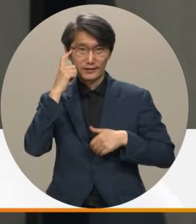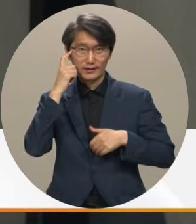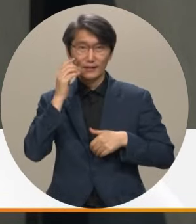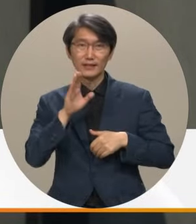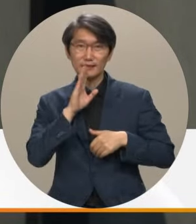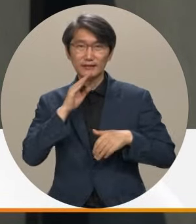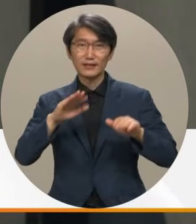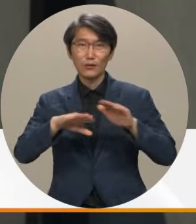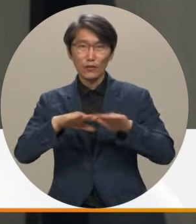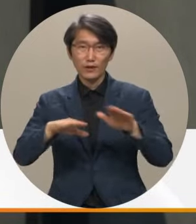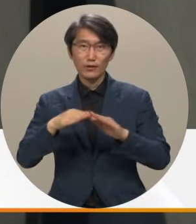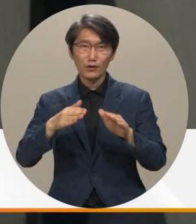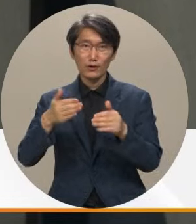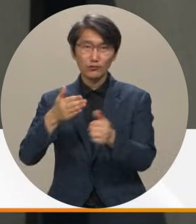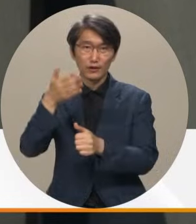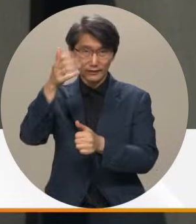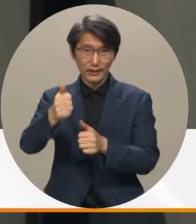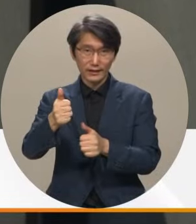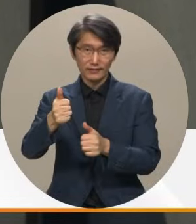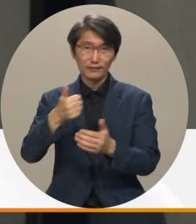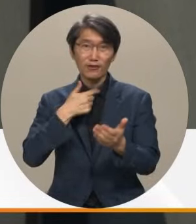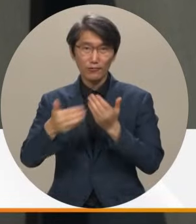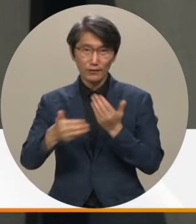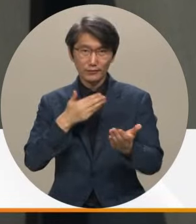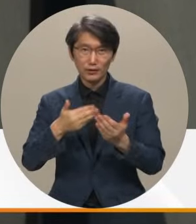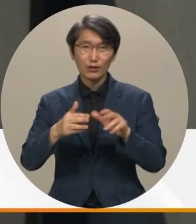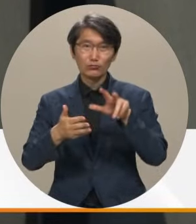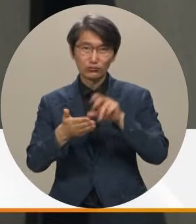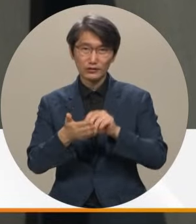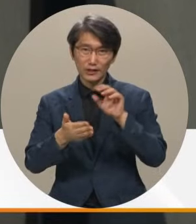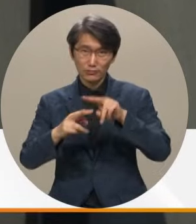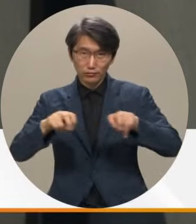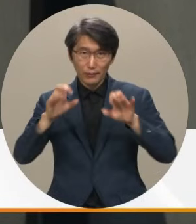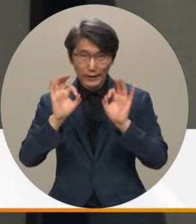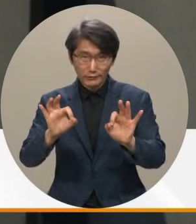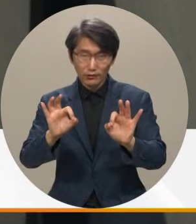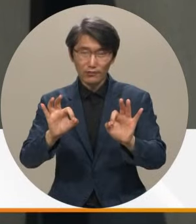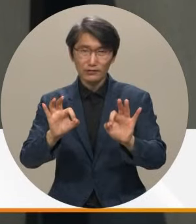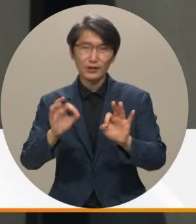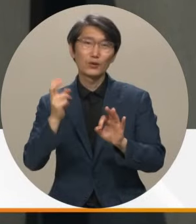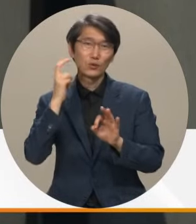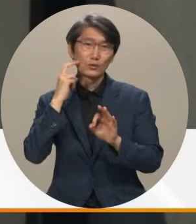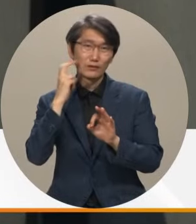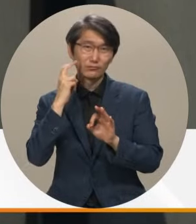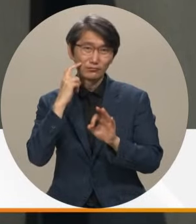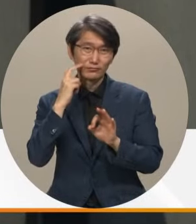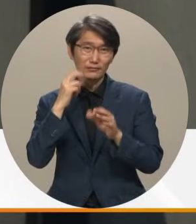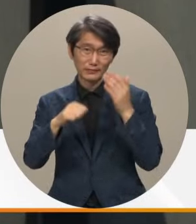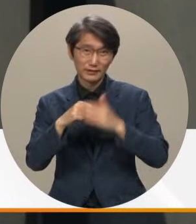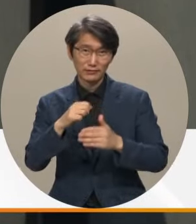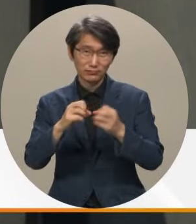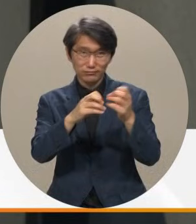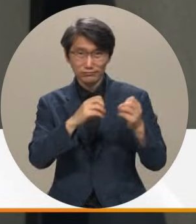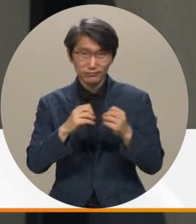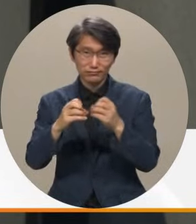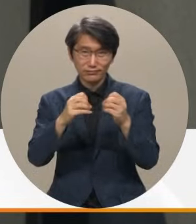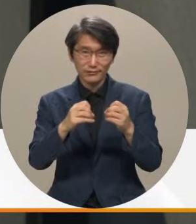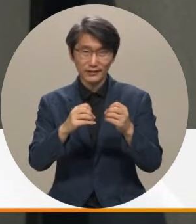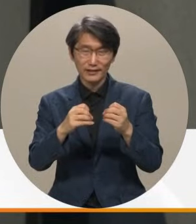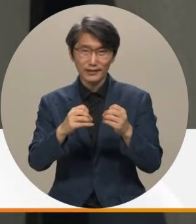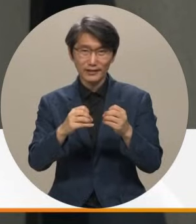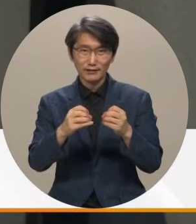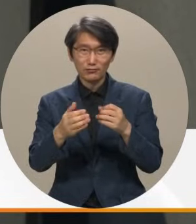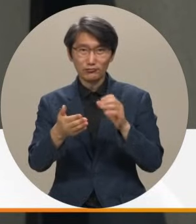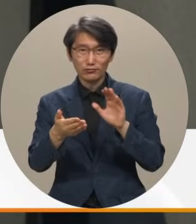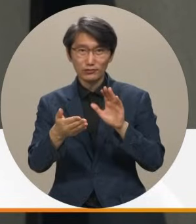진실화해 위원회 위원장을 하면서도 그 문제를 다루었습니다. 제가 농담으로 우리 진실화해 위원회 진실규명 결정이 있고